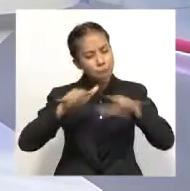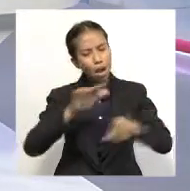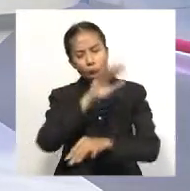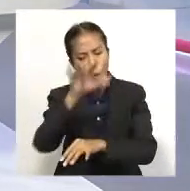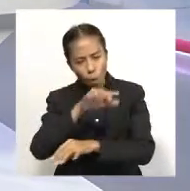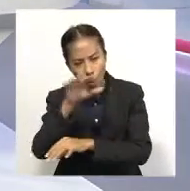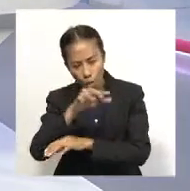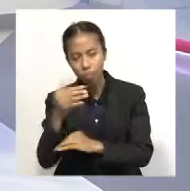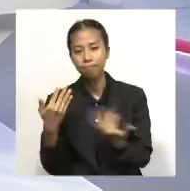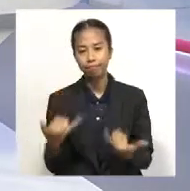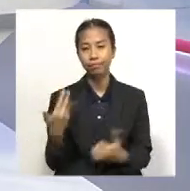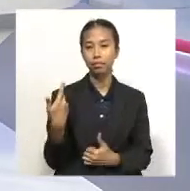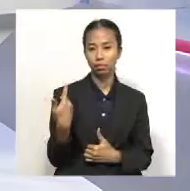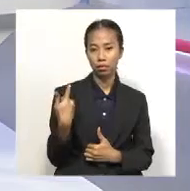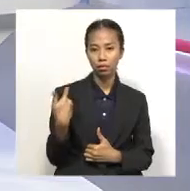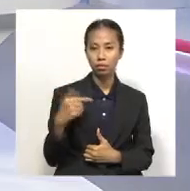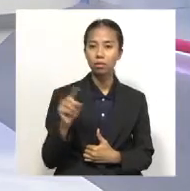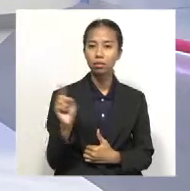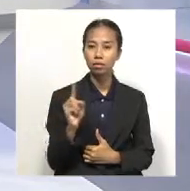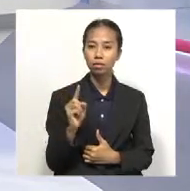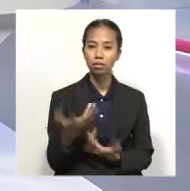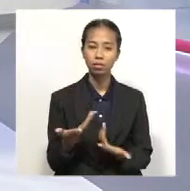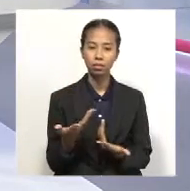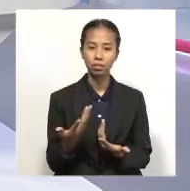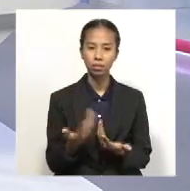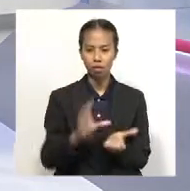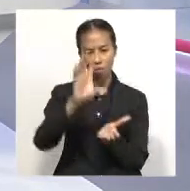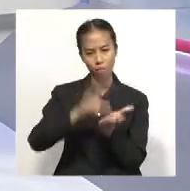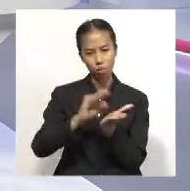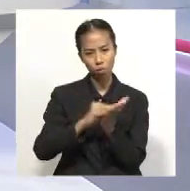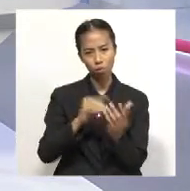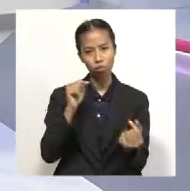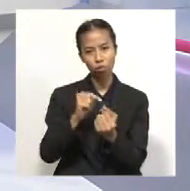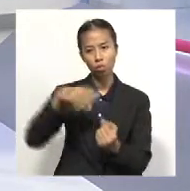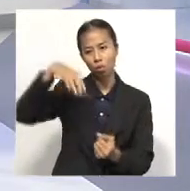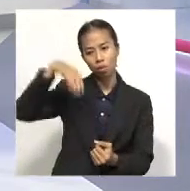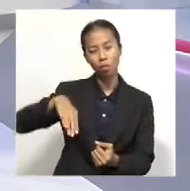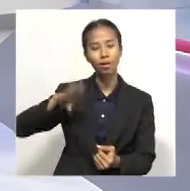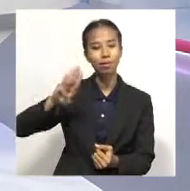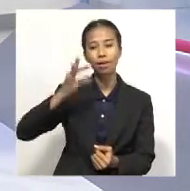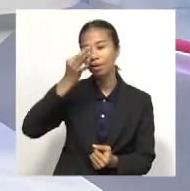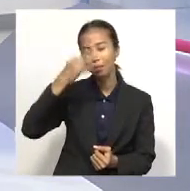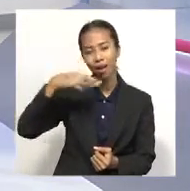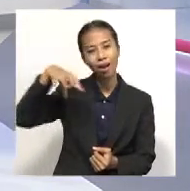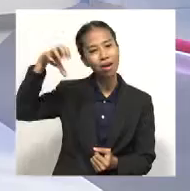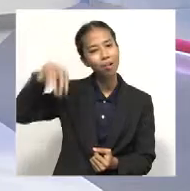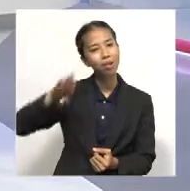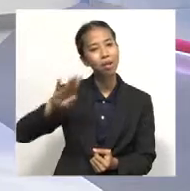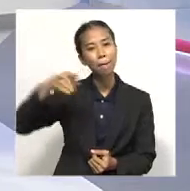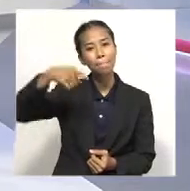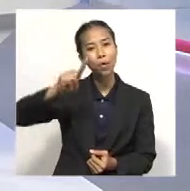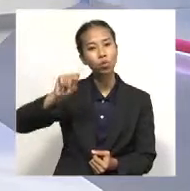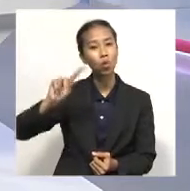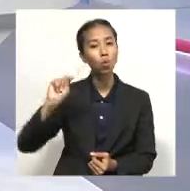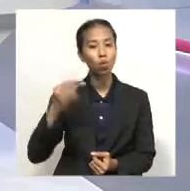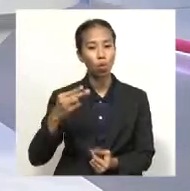เดียนะครับอย่างกรณีล่าสุดที่มีการเผยแพร่ส่งต่อข้อมูลของทางบริษัทปตท.ซึ่งก็ไม่ตรงกับข้อ